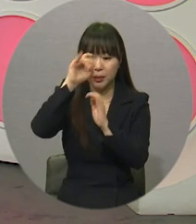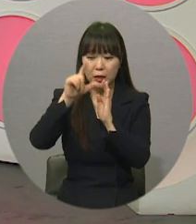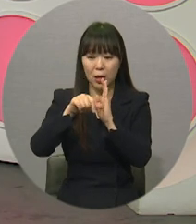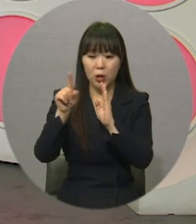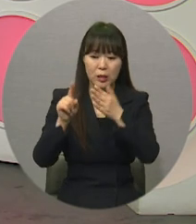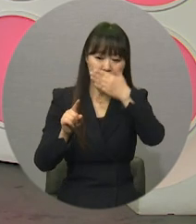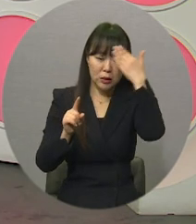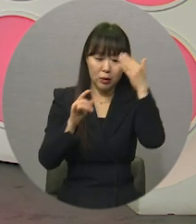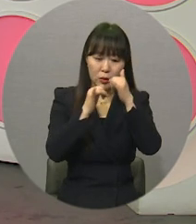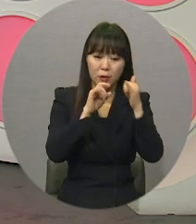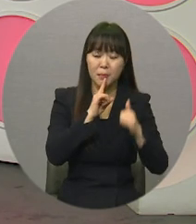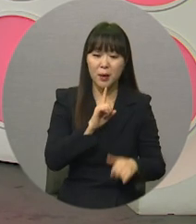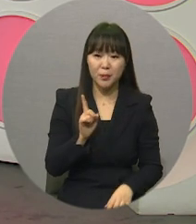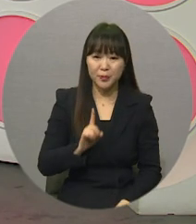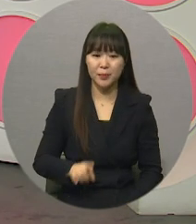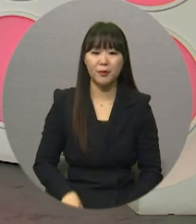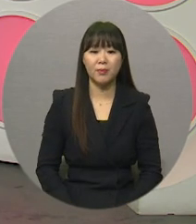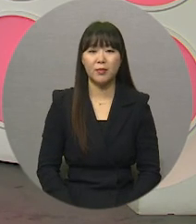청년이 이렇게 말을 했습니다.